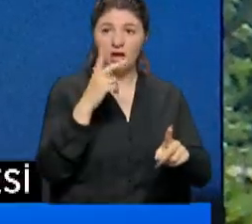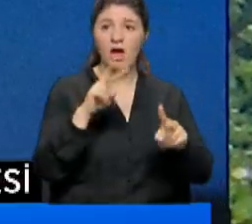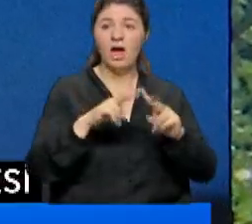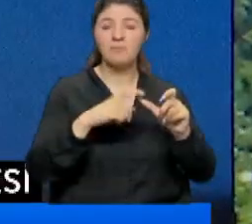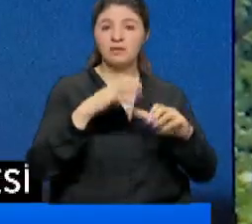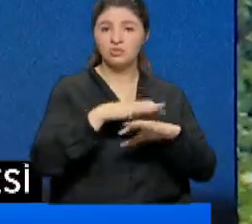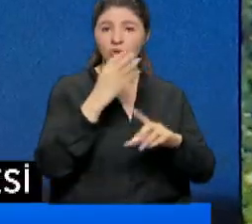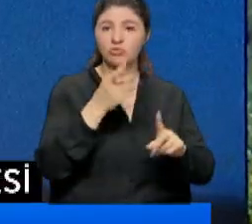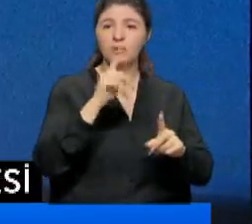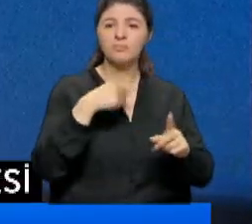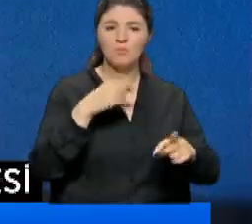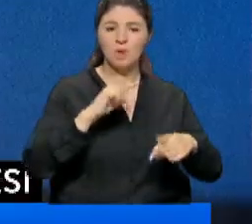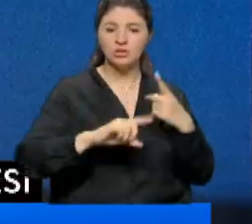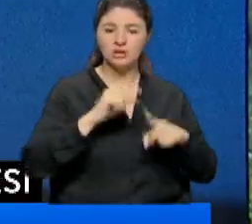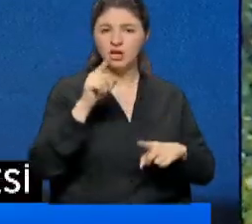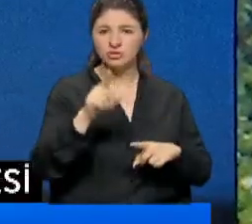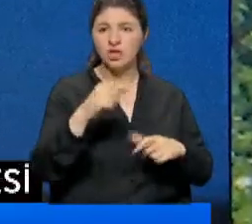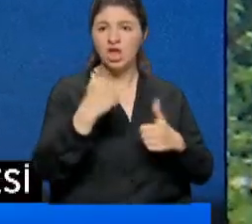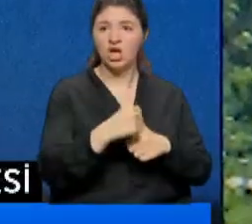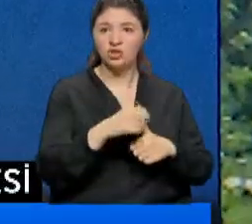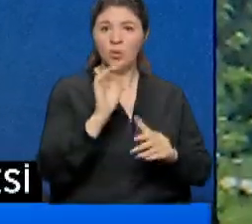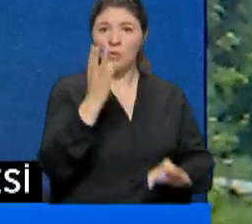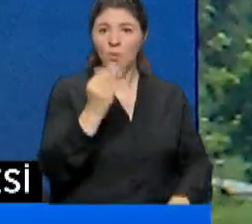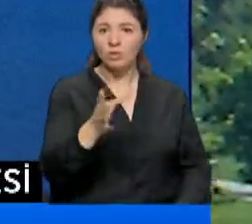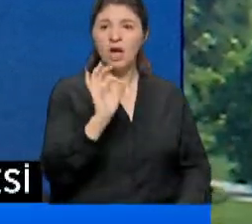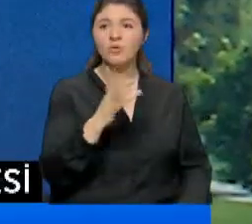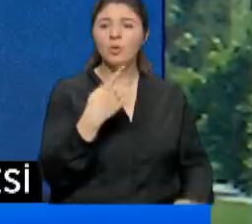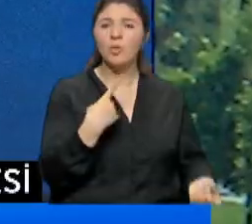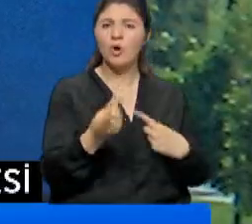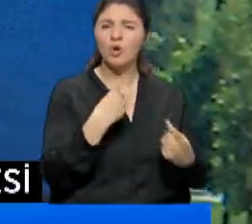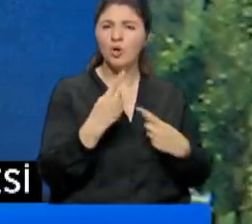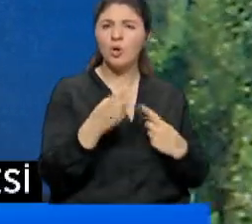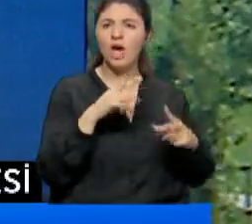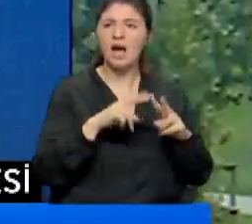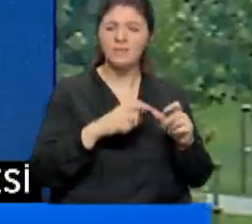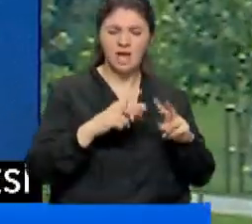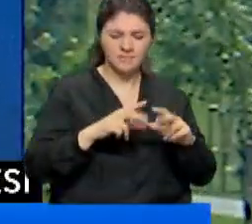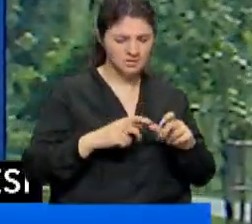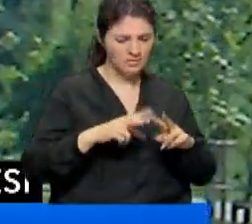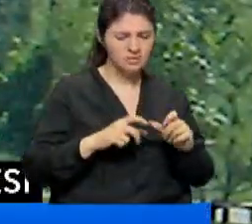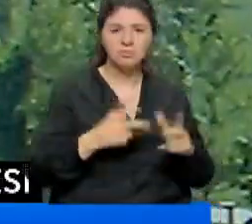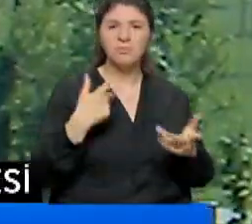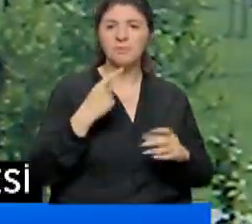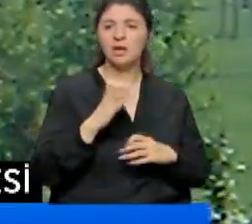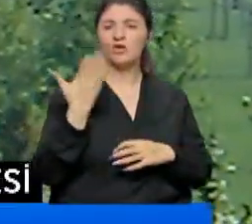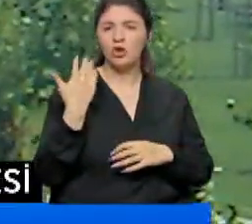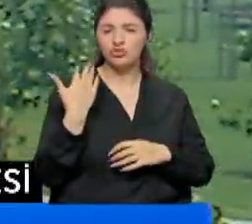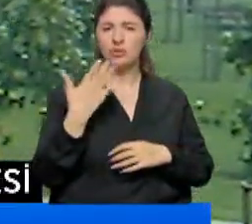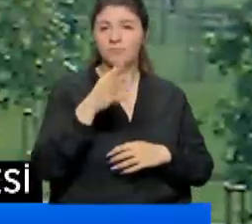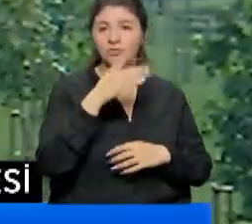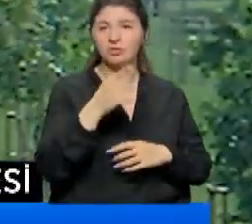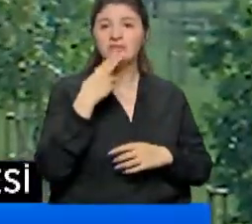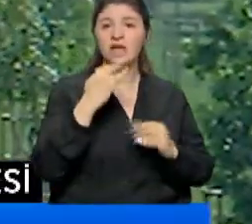Emes hastası oldu sana bir politikacının eşi öyle oldu böyle konuşurken Evet evet evet ben bir ay kadar önce de